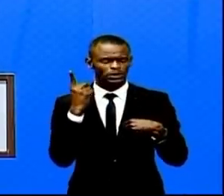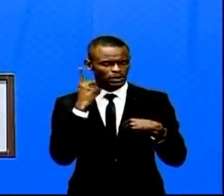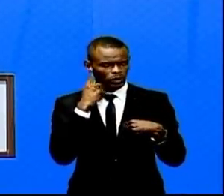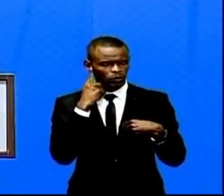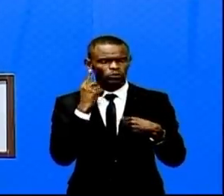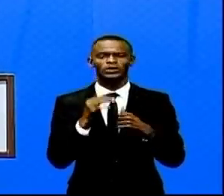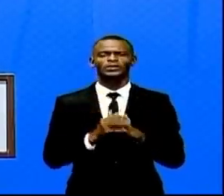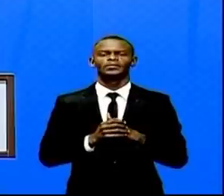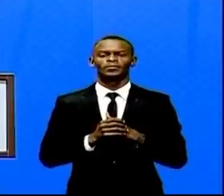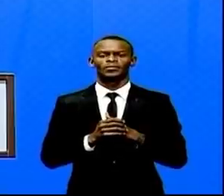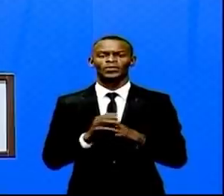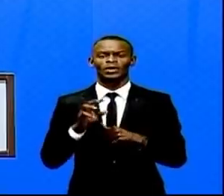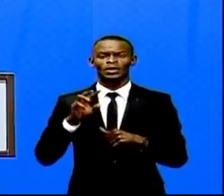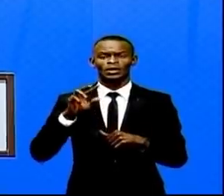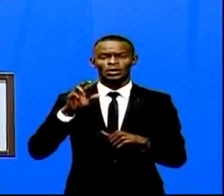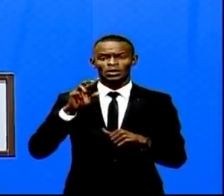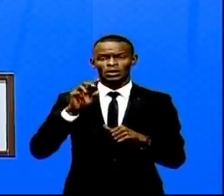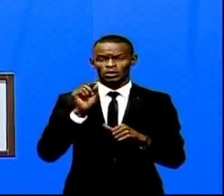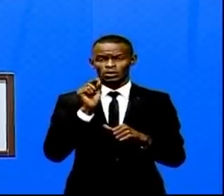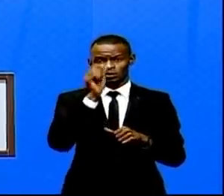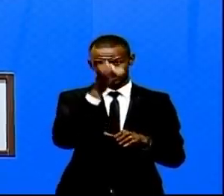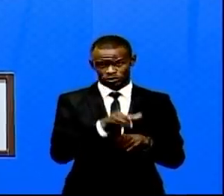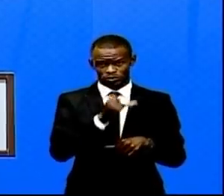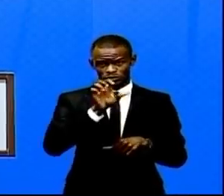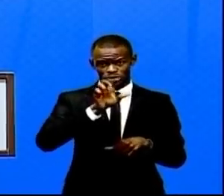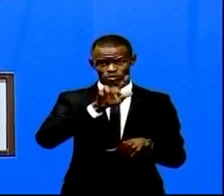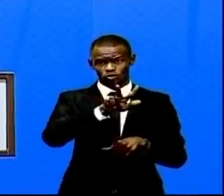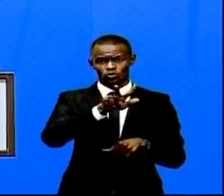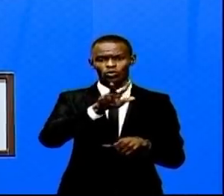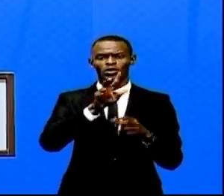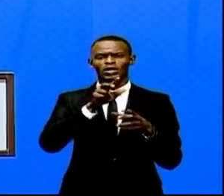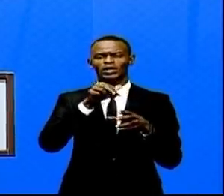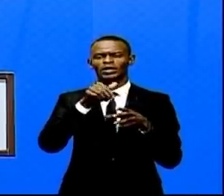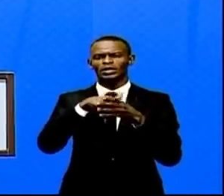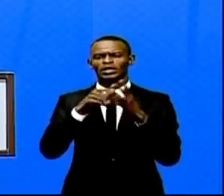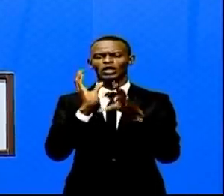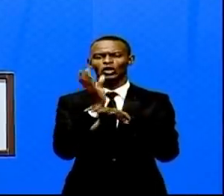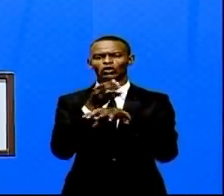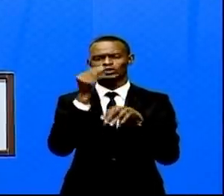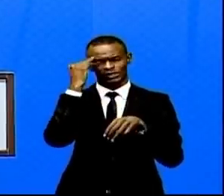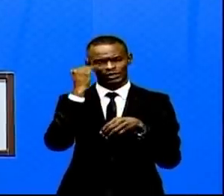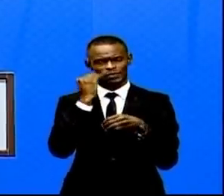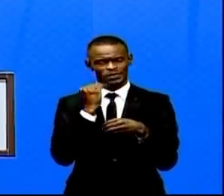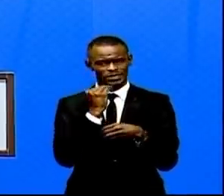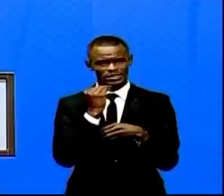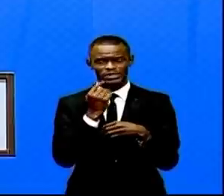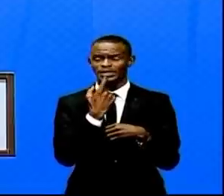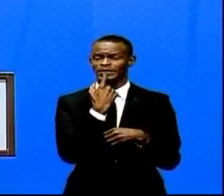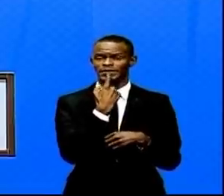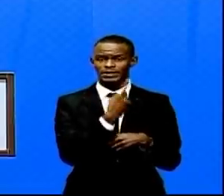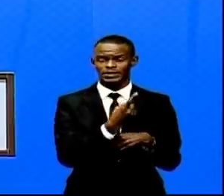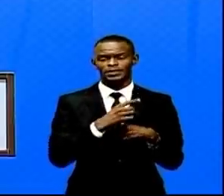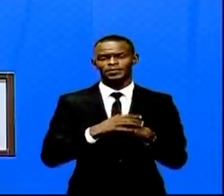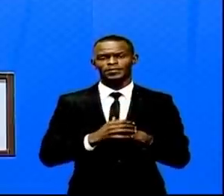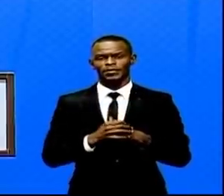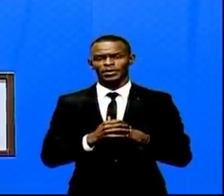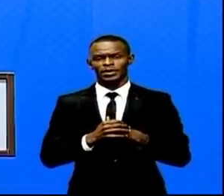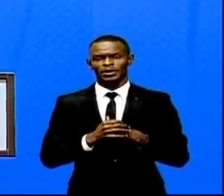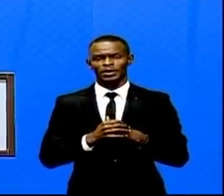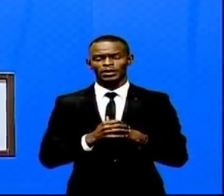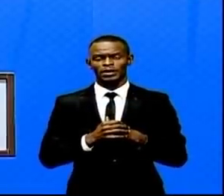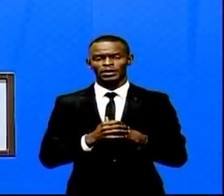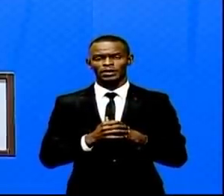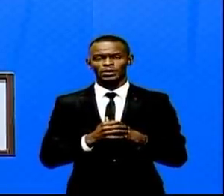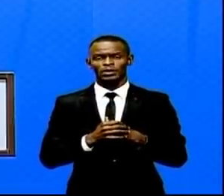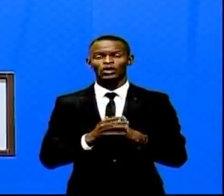ministres de ce jour, relatif à l'approbation des relevés des décisions du Conseil des ministres, le Conseil des ministres a adopté